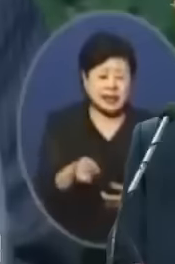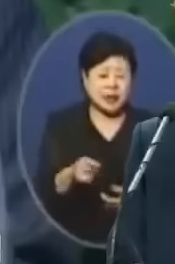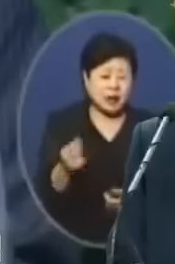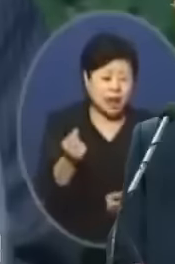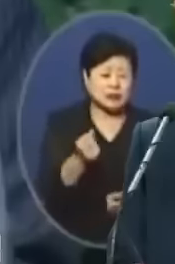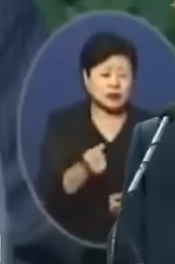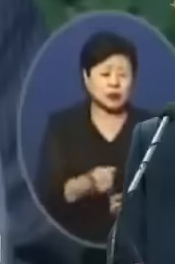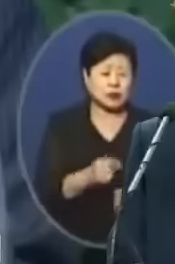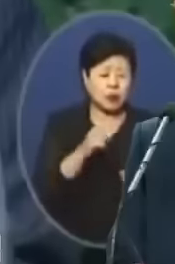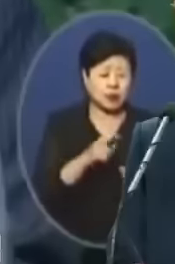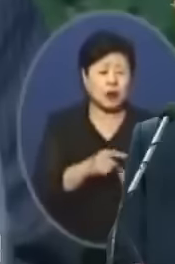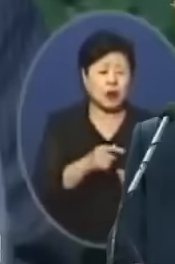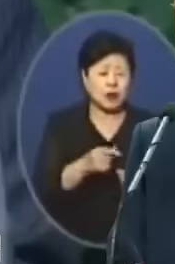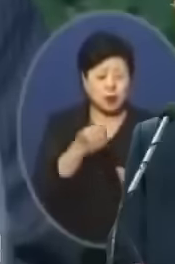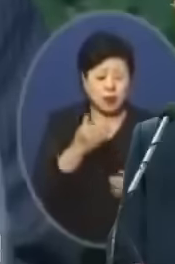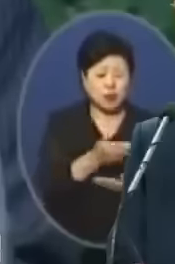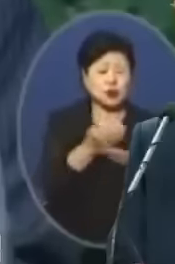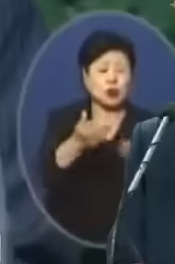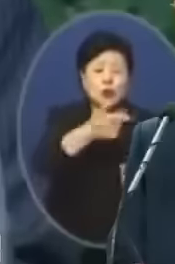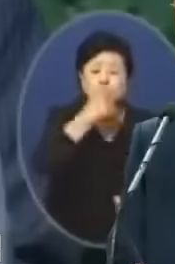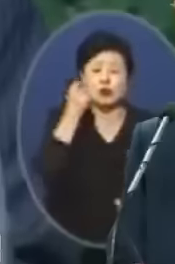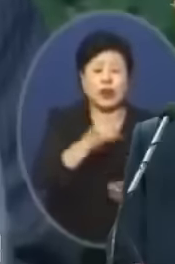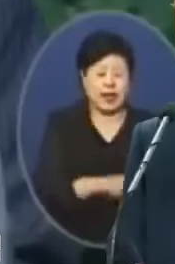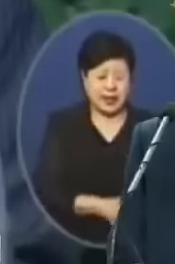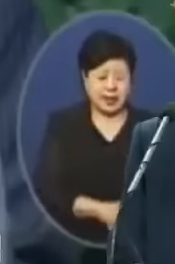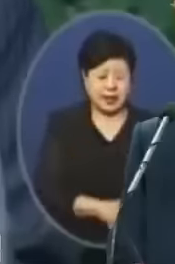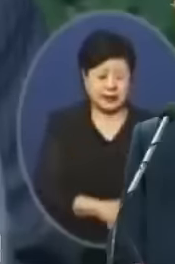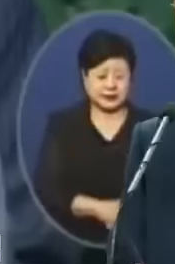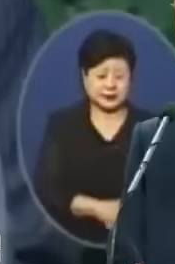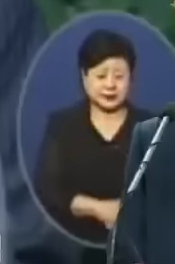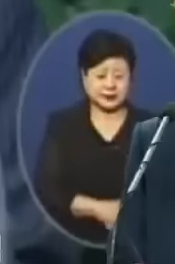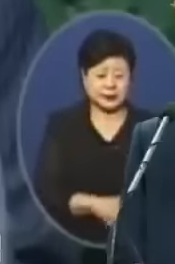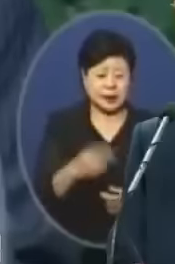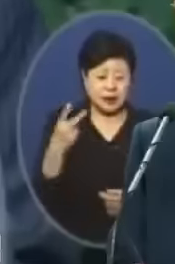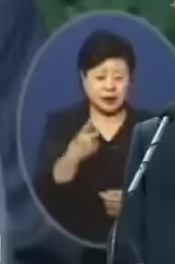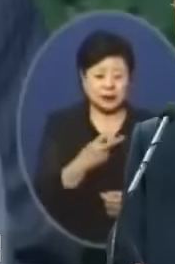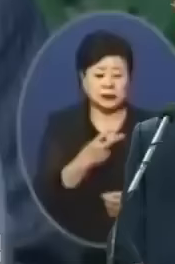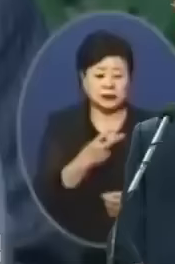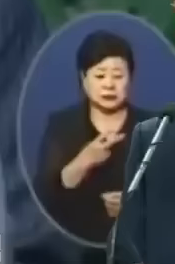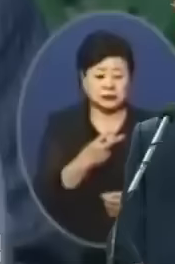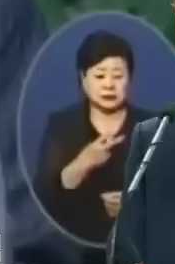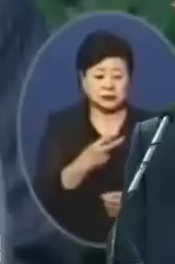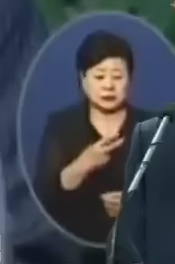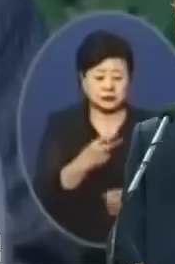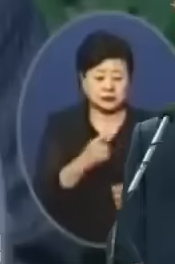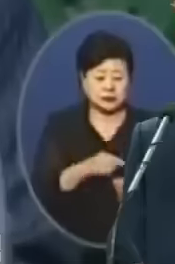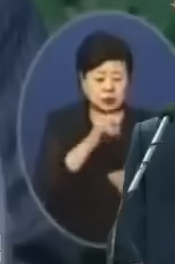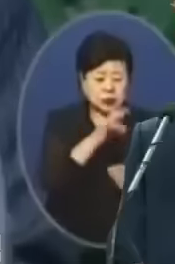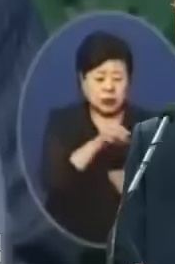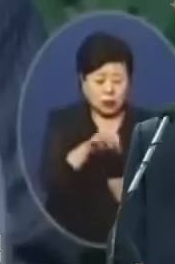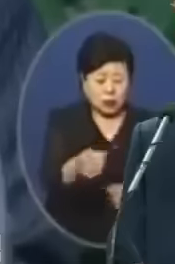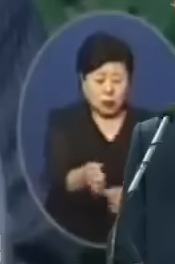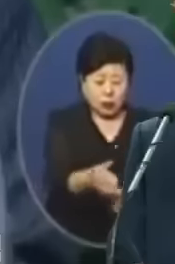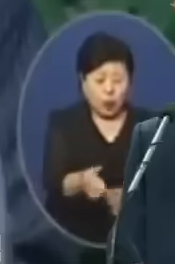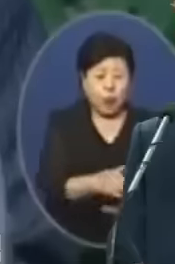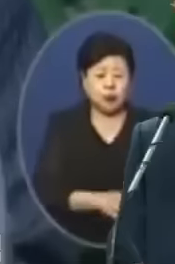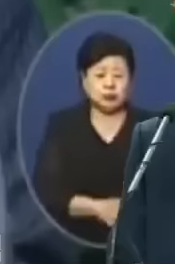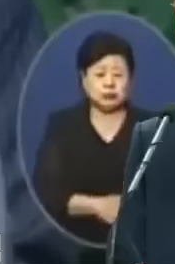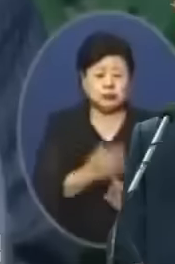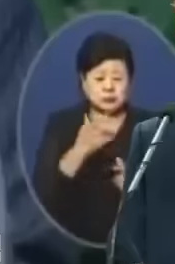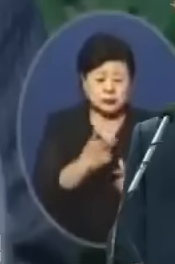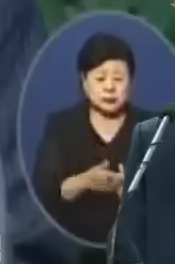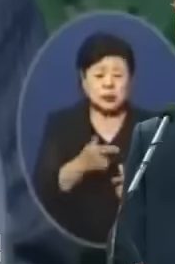200데나리온의 떡이 돈이 부족할 것이라고 말했었습니다. 그뿐 아니라 떡 살 것도 없고 왜